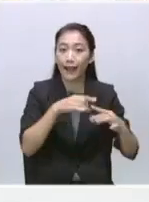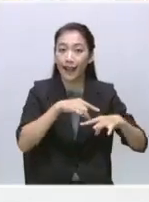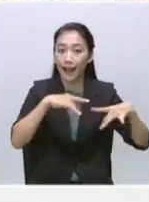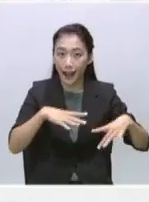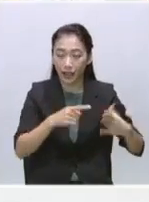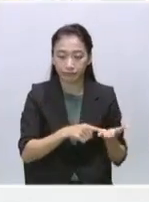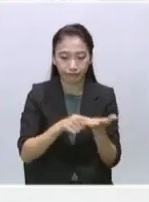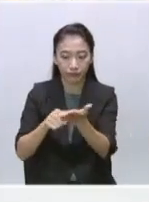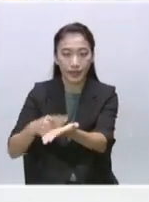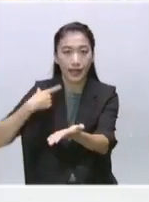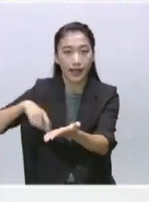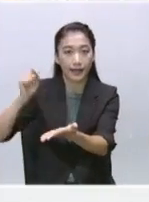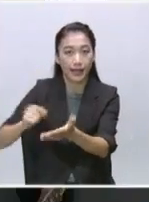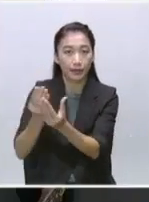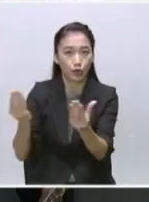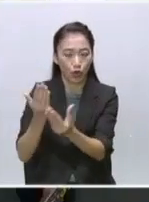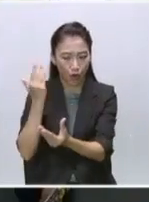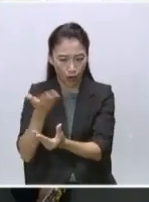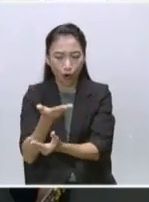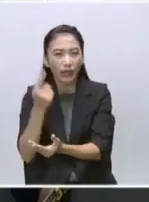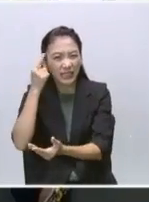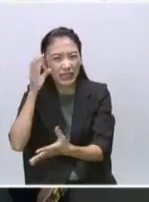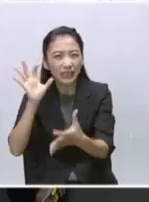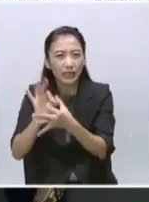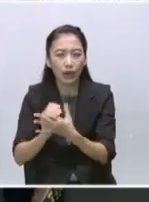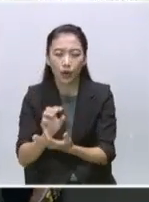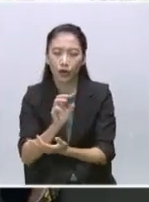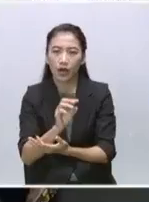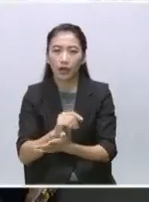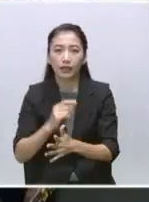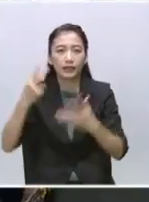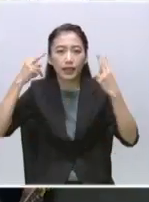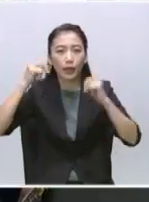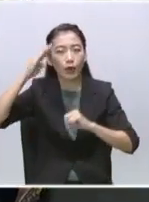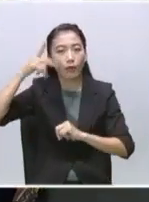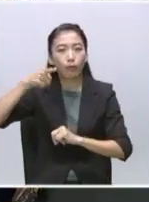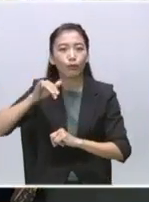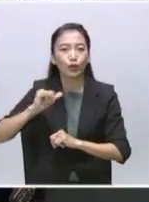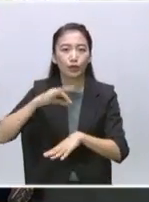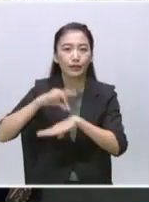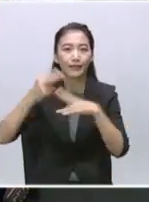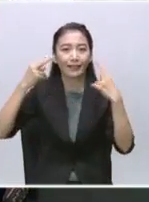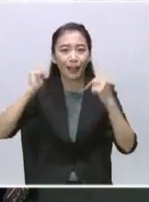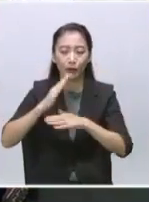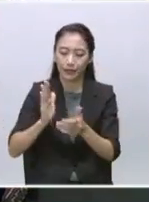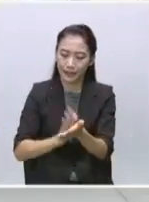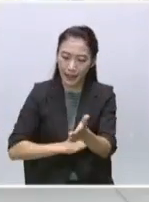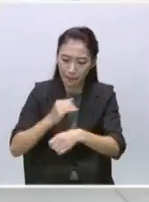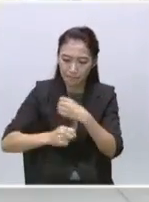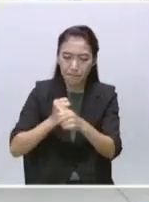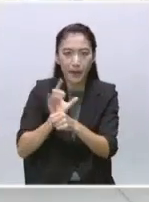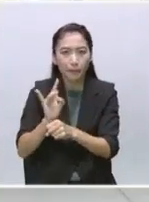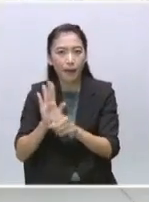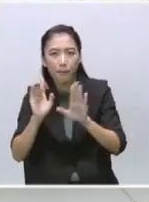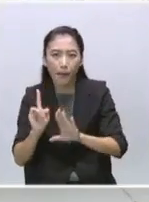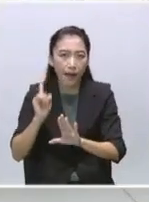าลรัฐธรรมนูญวินิจฉัยวาระการดำรงตำแหน่งนายกรัฐมนตรี8ปีของพลเอกประยุทธ์จันทร์โอชานายกรัฐมนตรีภายหลังสัป